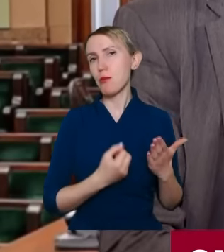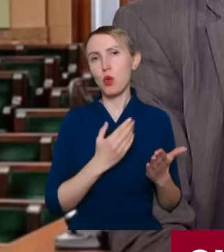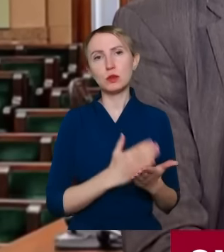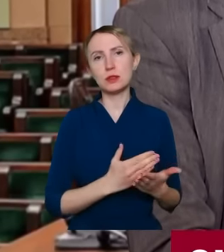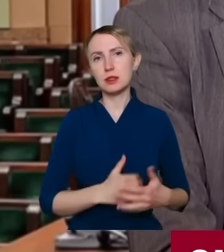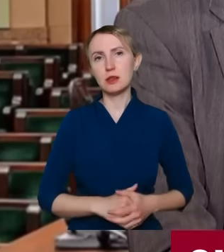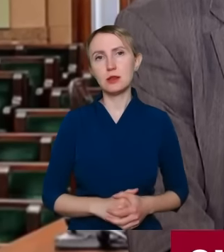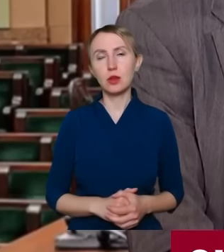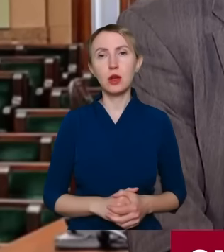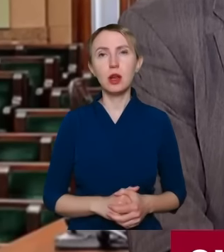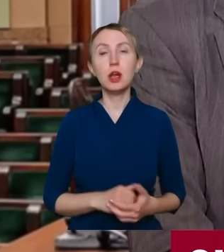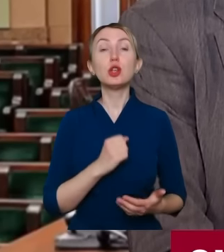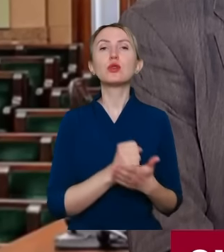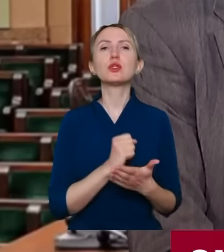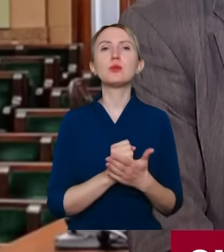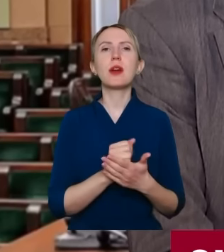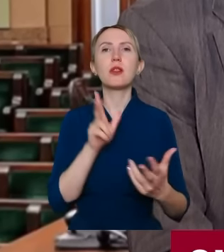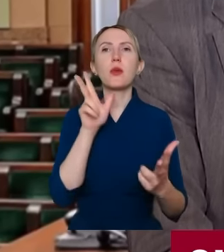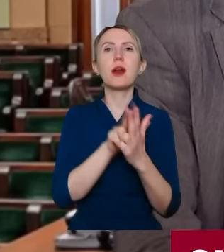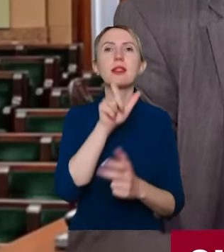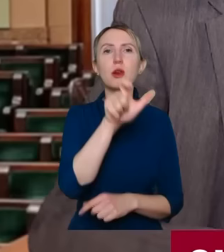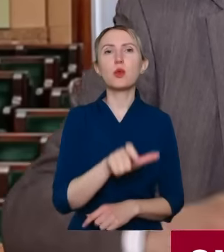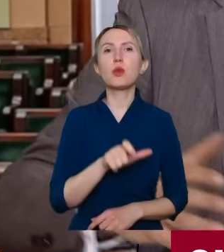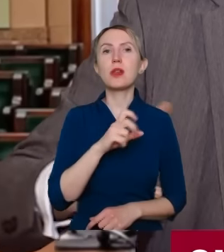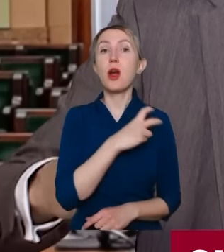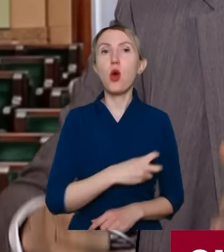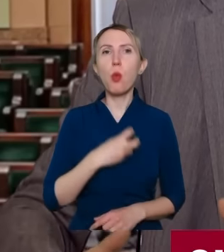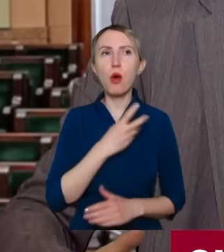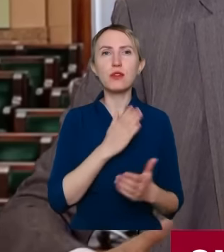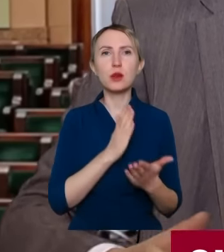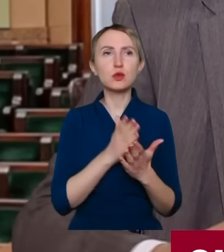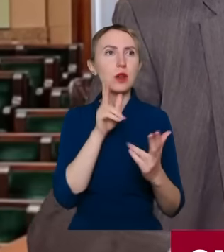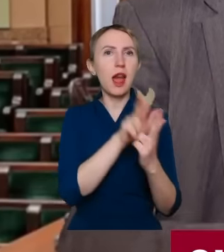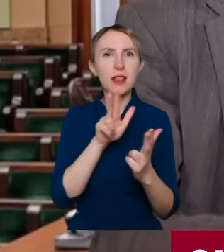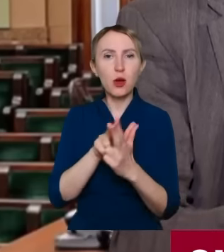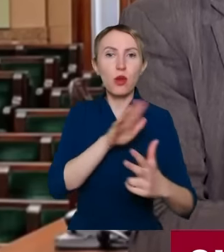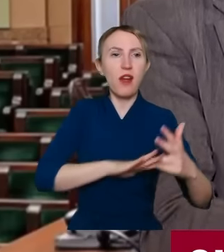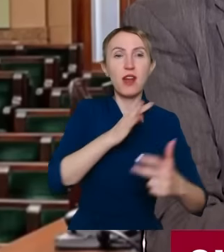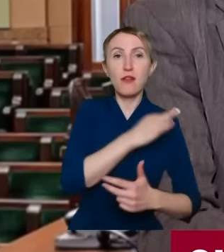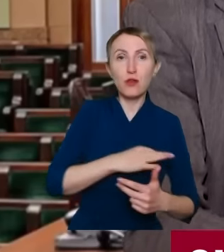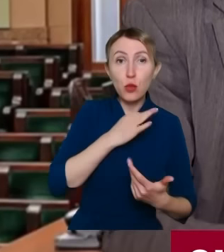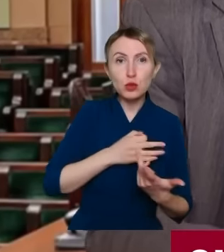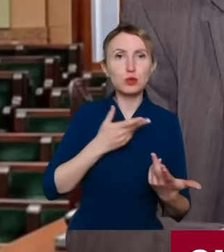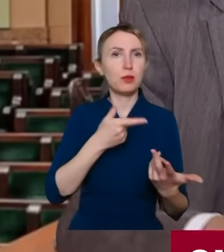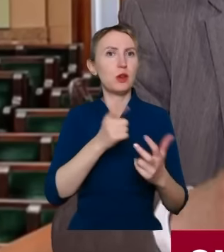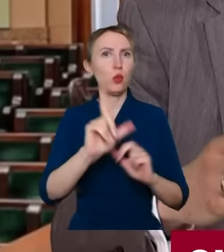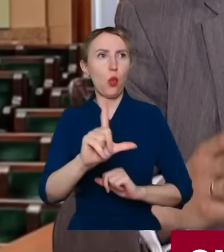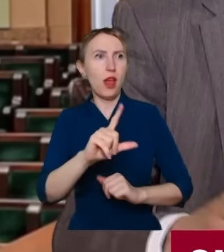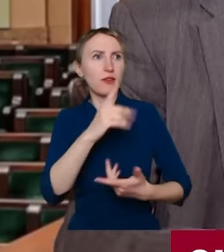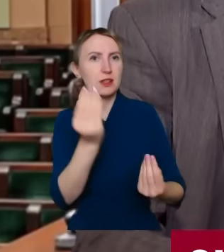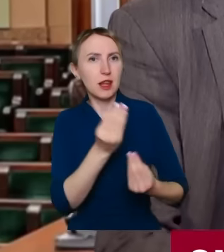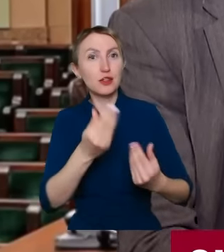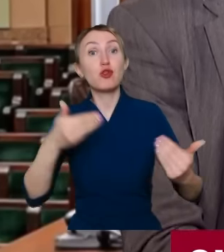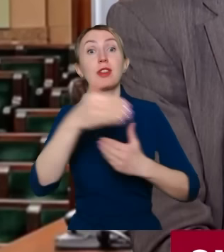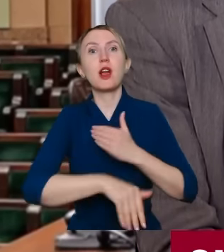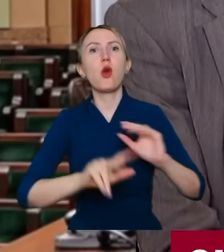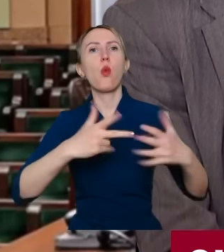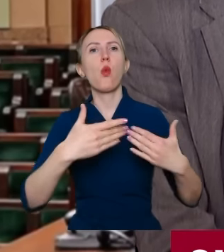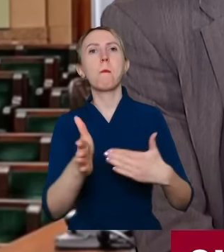sprawą uderza w Szymona hołownię który jest już pod obstrzałem tu skandal wewnątrz partii tutaj lewica i tu jeszcze na koniec 8